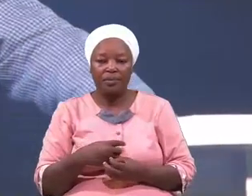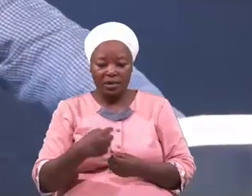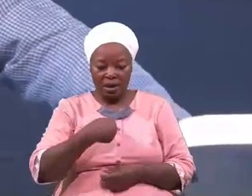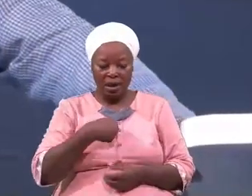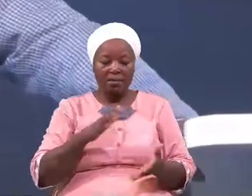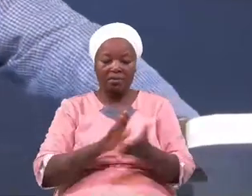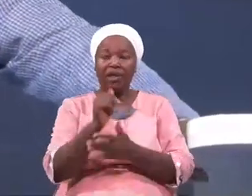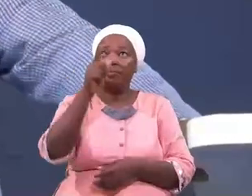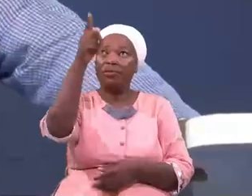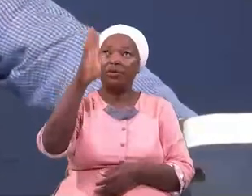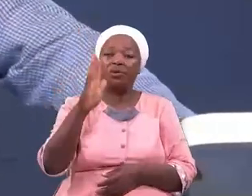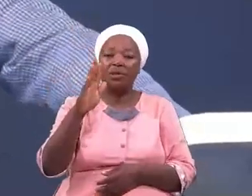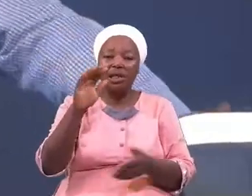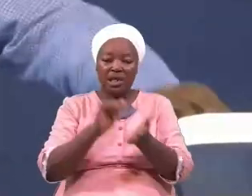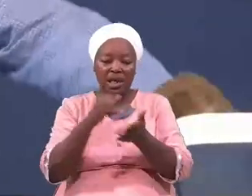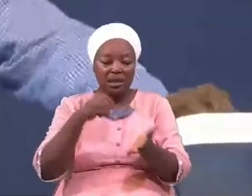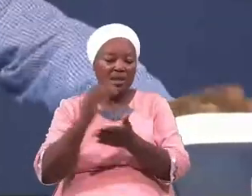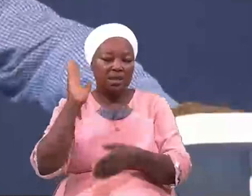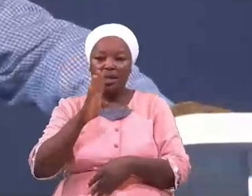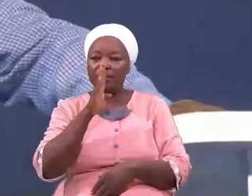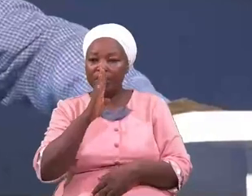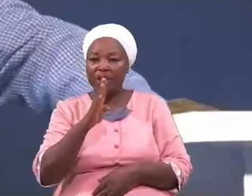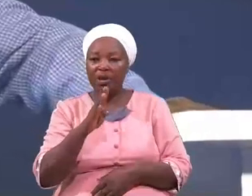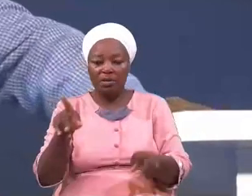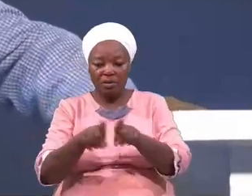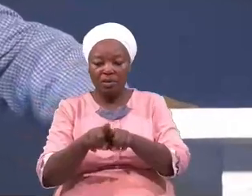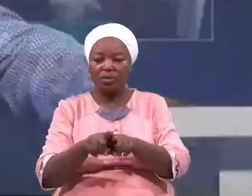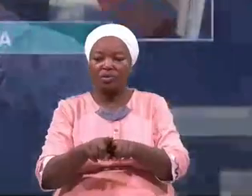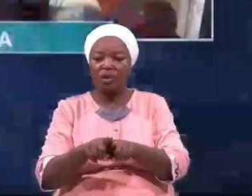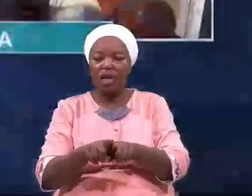Je crois au Seigneur qu'il en sera